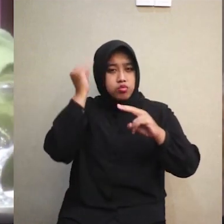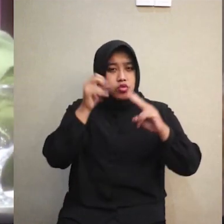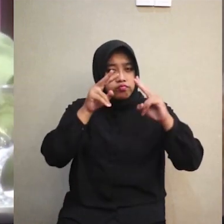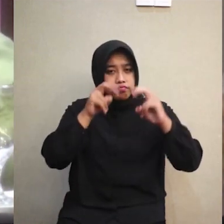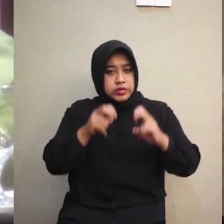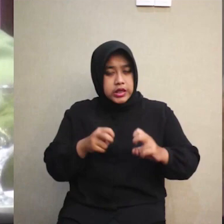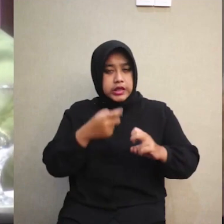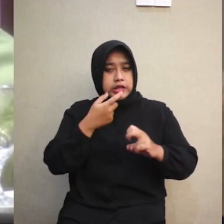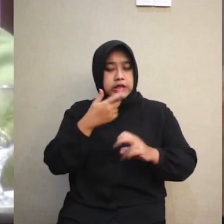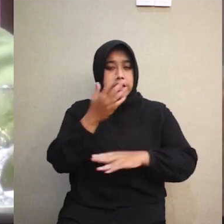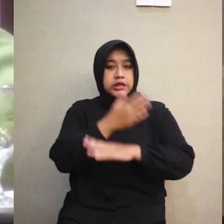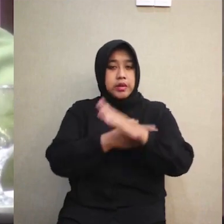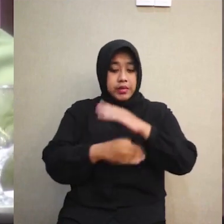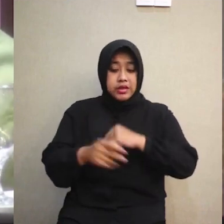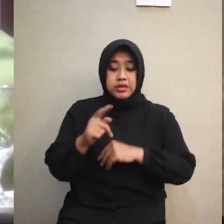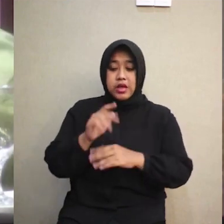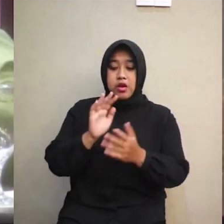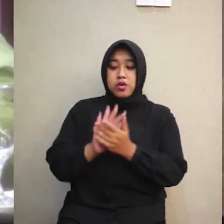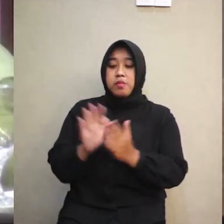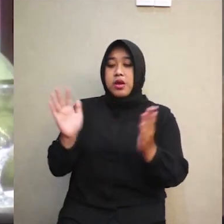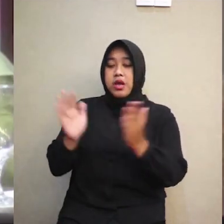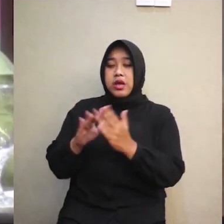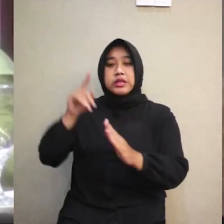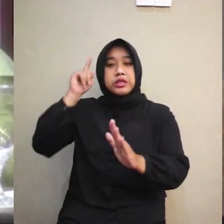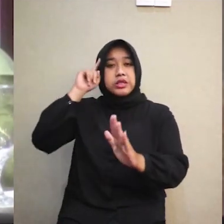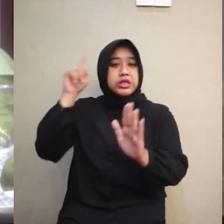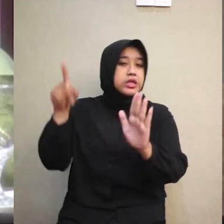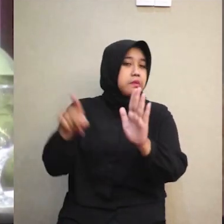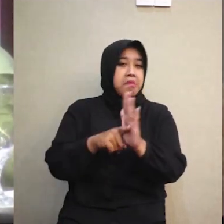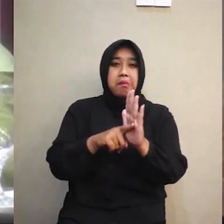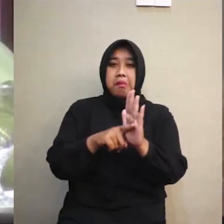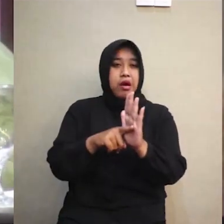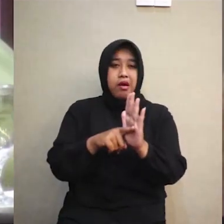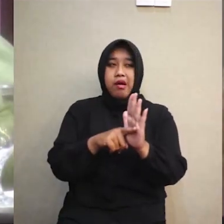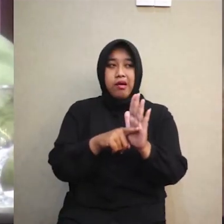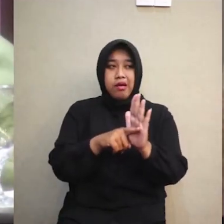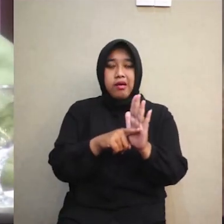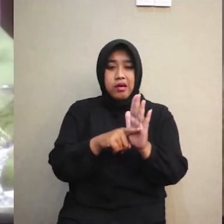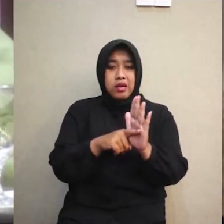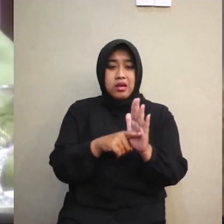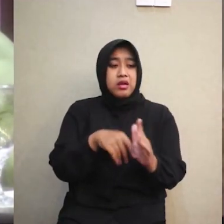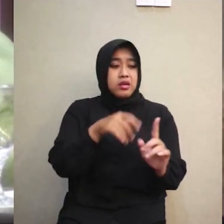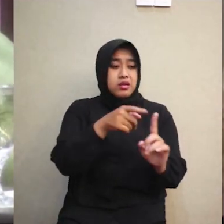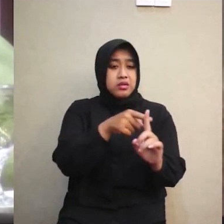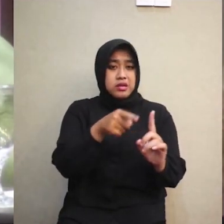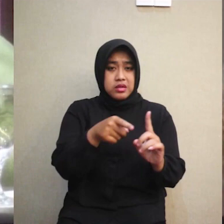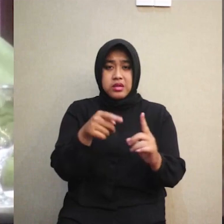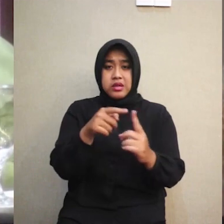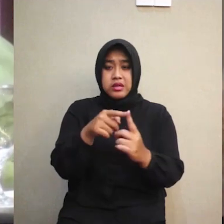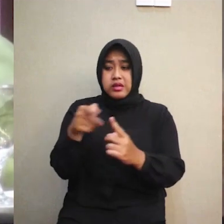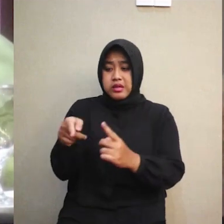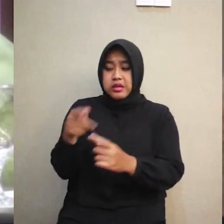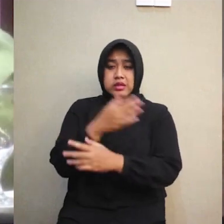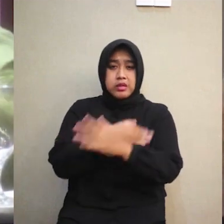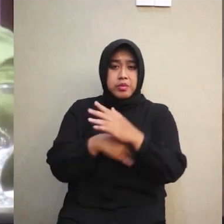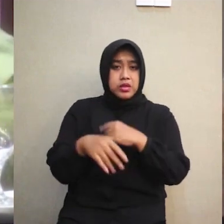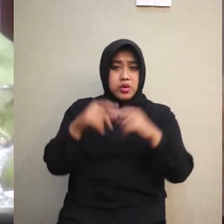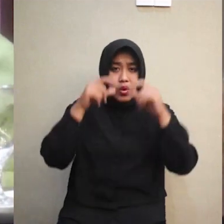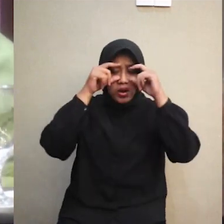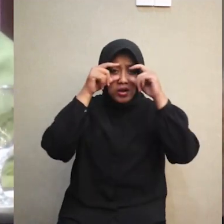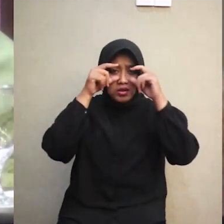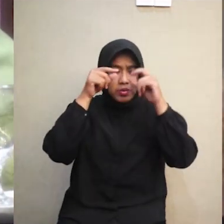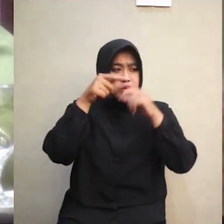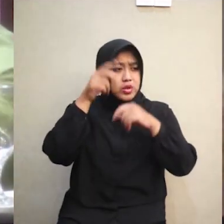sementara kita berada pada stigma yang negatif sama-sama disabilitasnya orang yang pakai kacamata itu